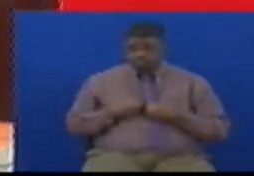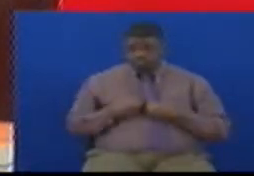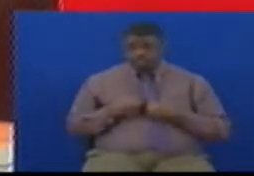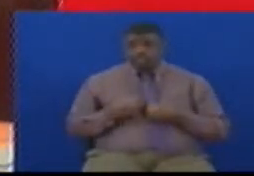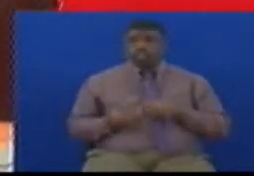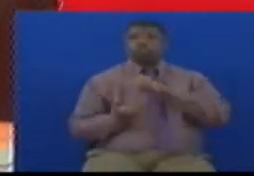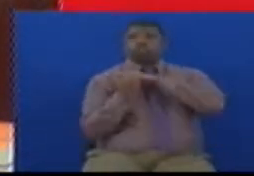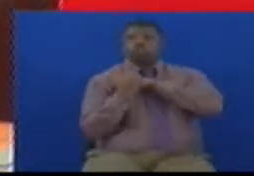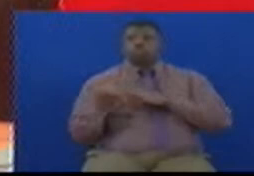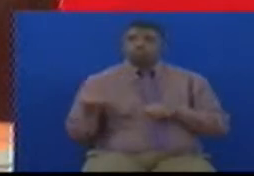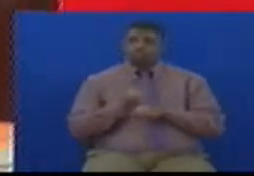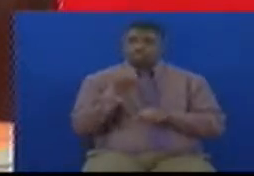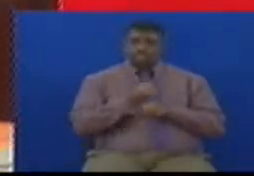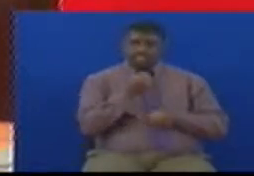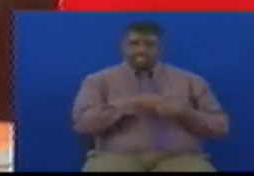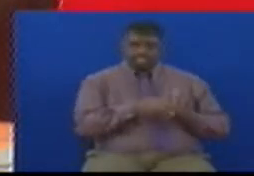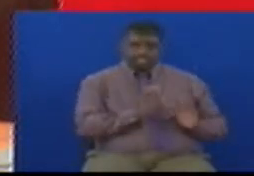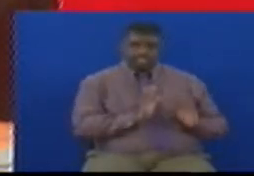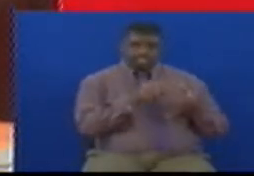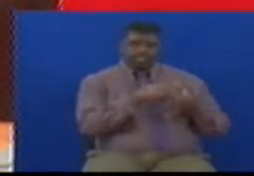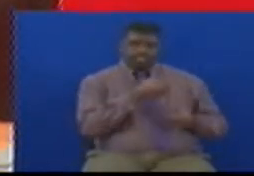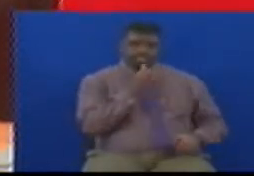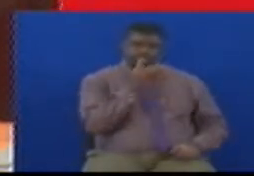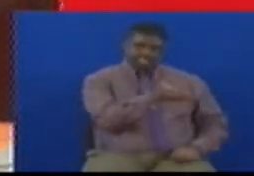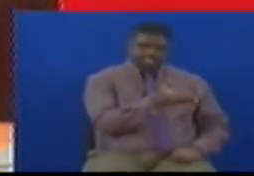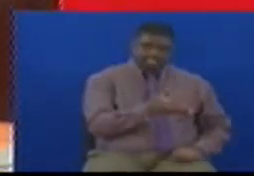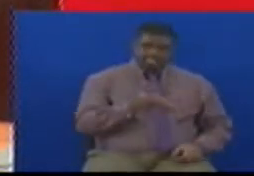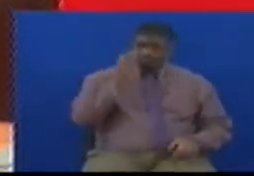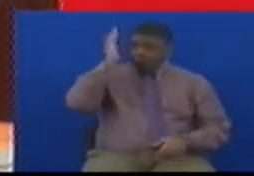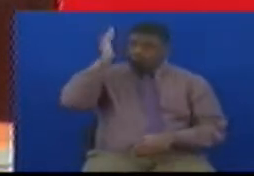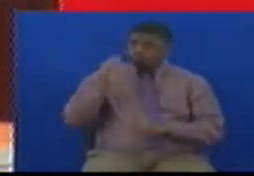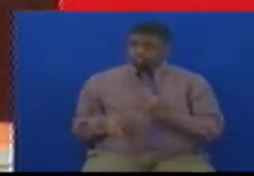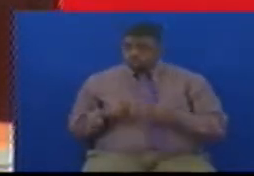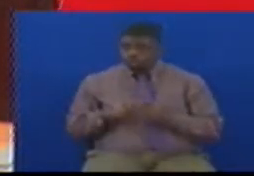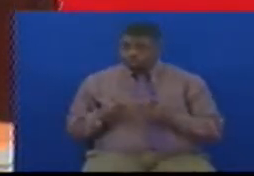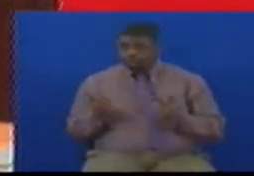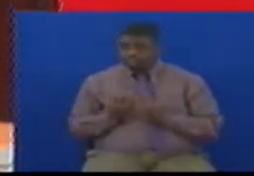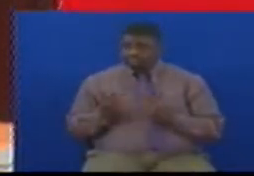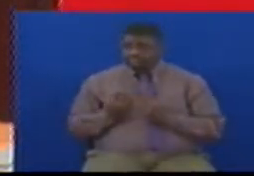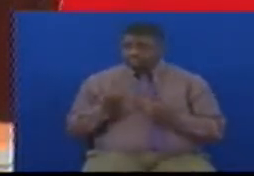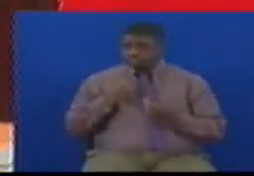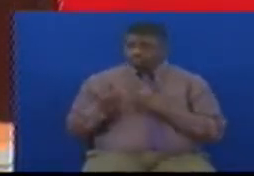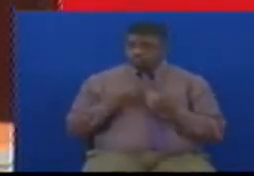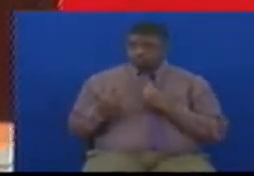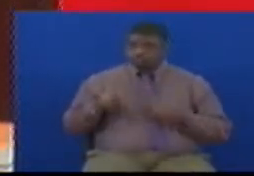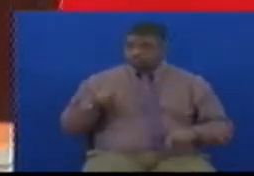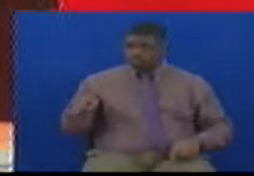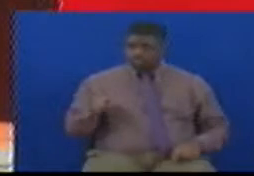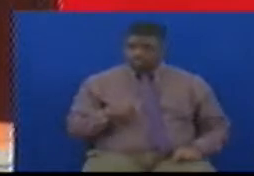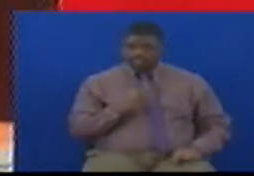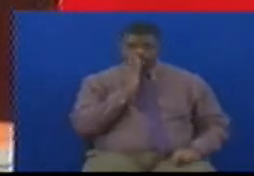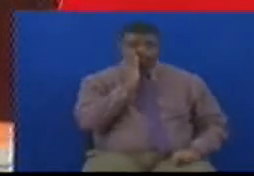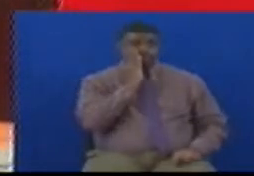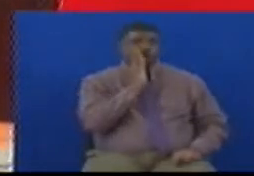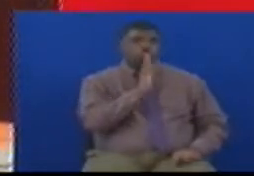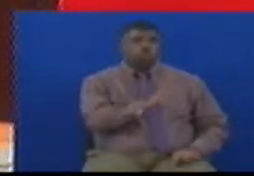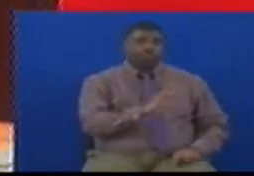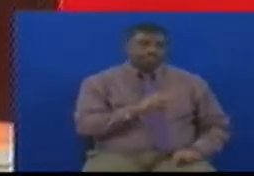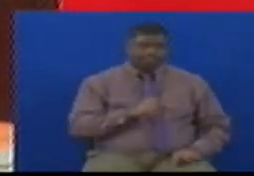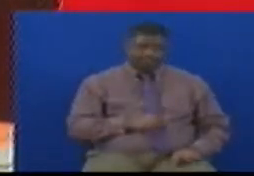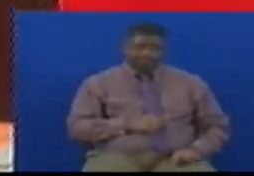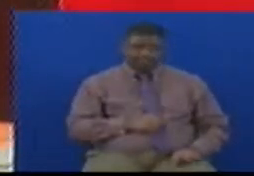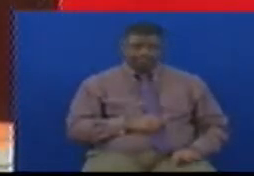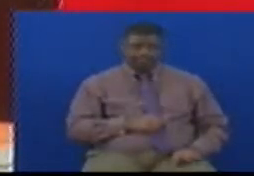la kufanya kazi katika kamati hii. Lakini mwisho Mheshimiwa, vile vile pia nizungumze nitoe pole kwa wenzetu wale